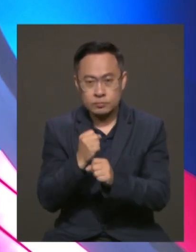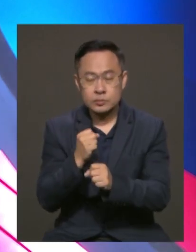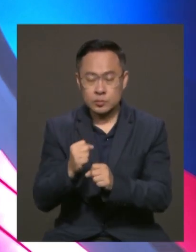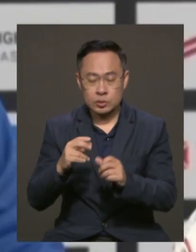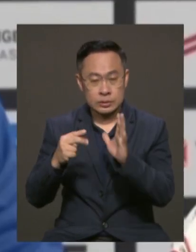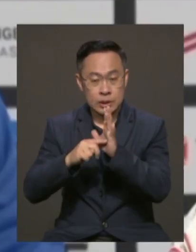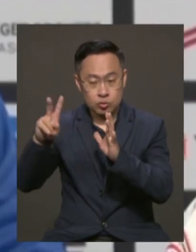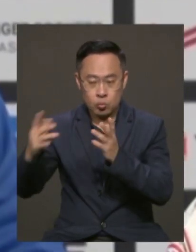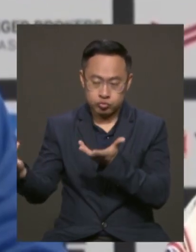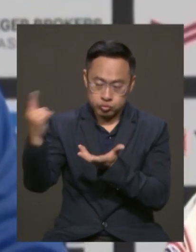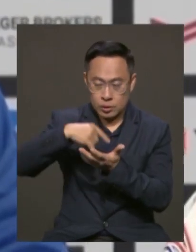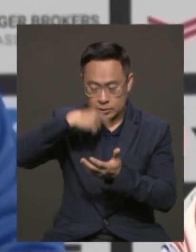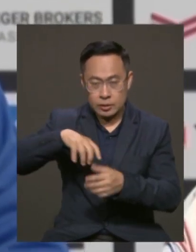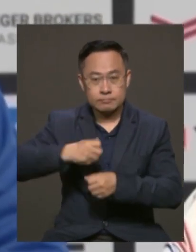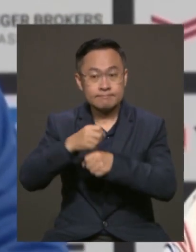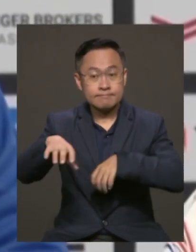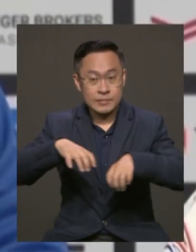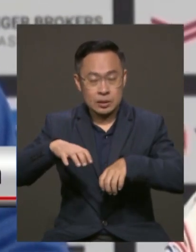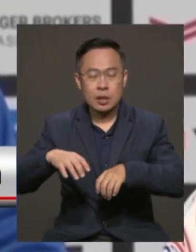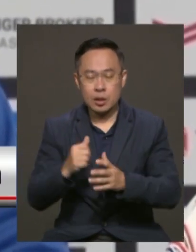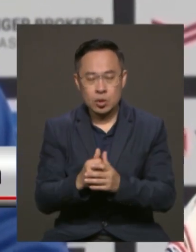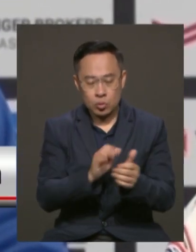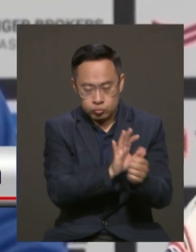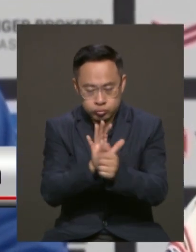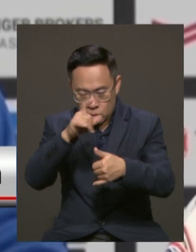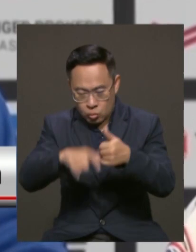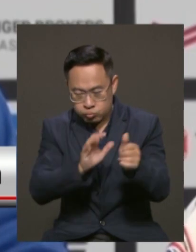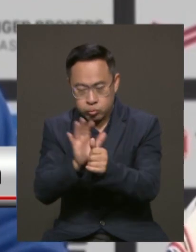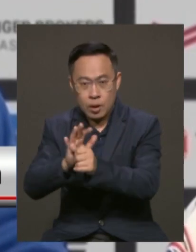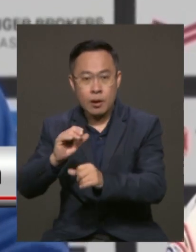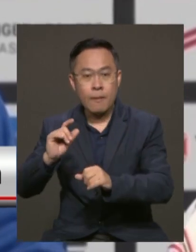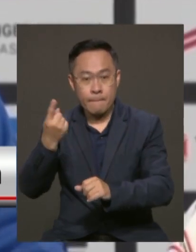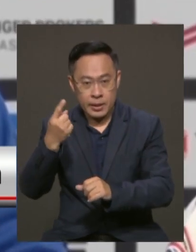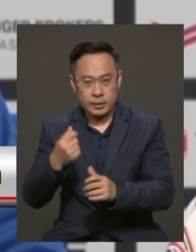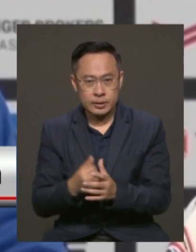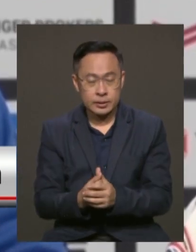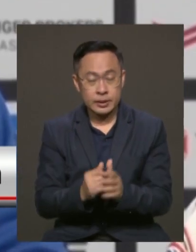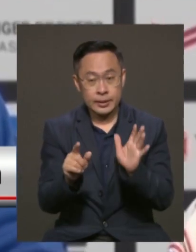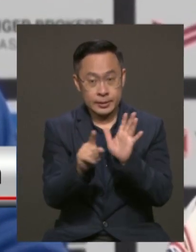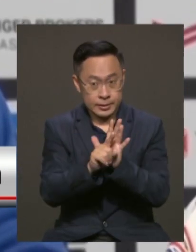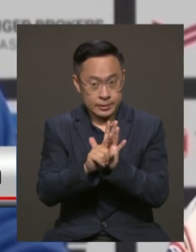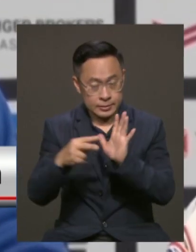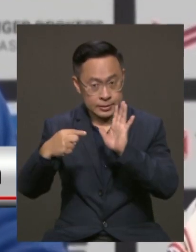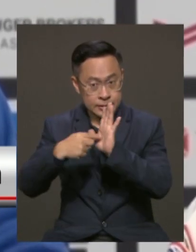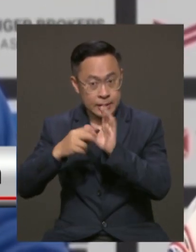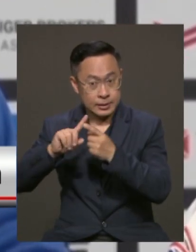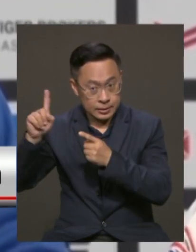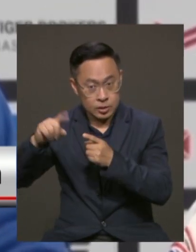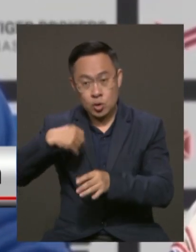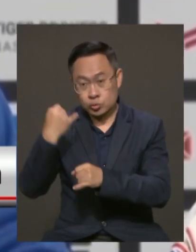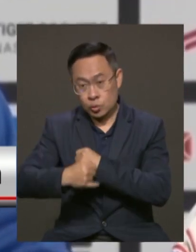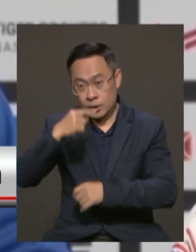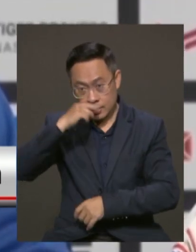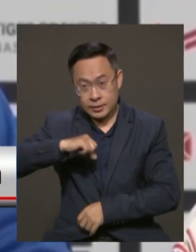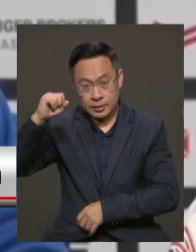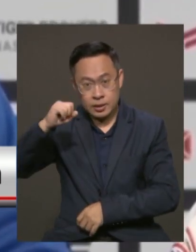ค่ะคือต้องบอกว่าจบเกมแรกเนี่ยมาโน่โพลกิ้งกุนซือทีมชาติไทยก็มีการให้สัมภาษณ์นะคะบอกว่าผ